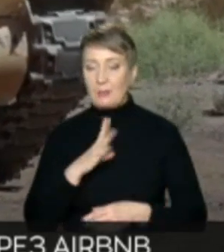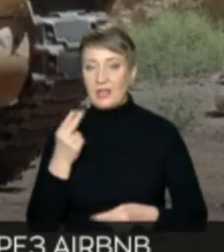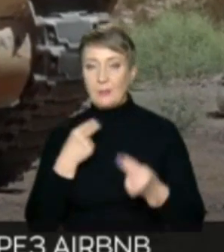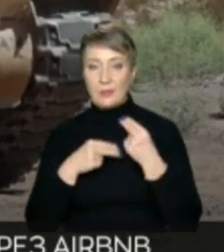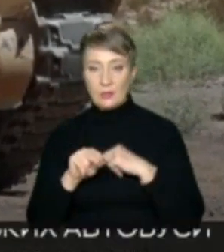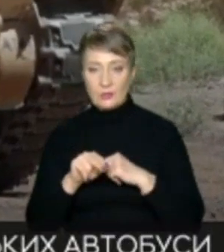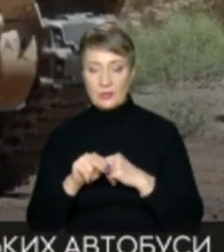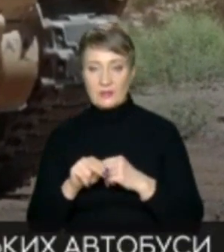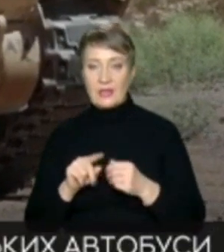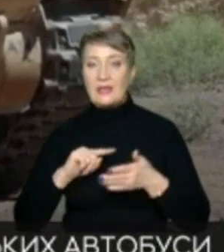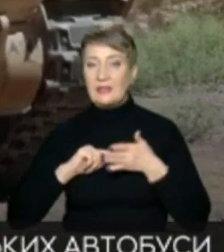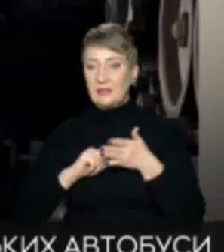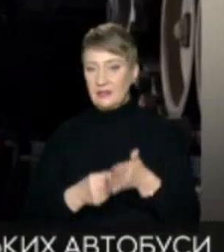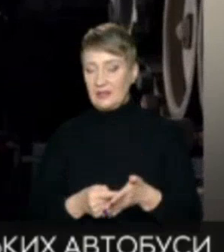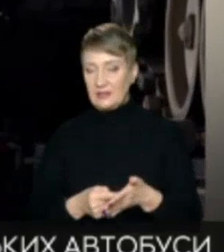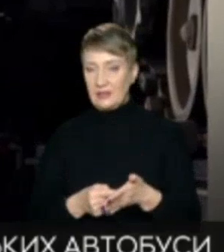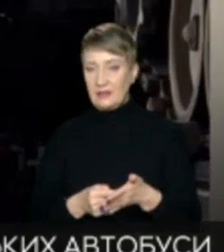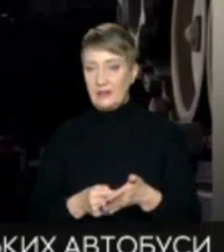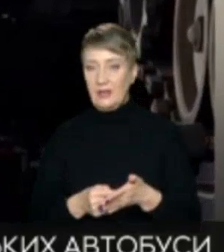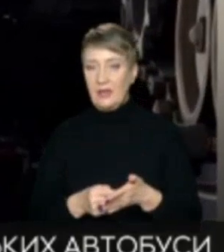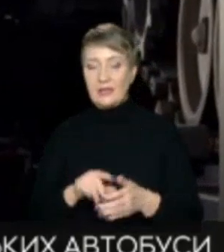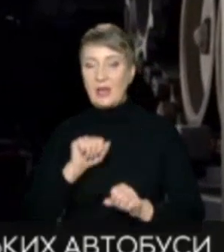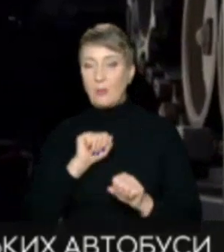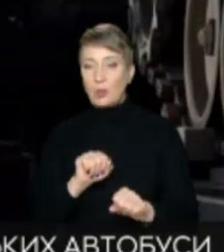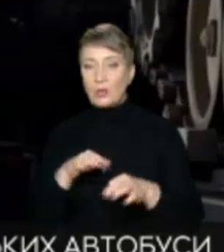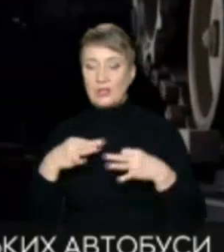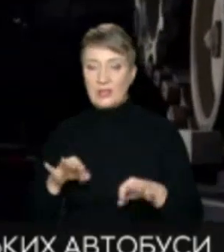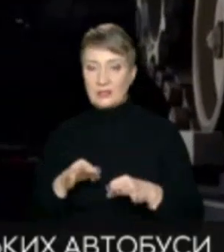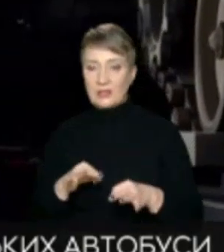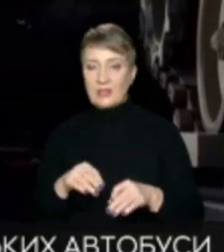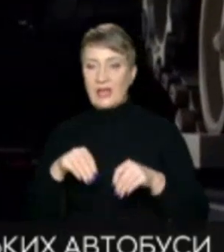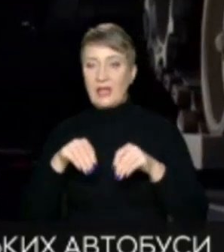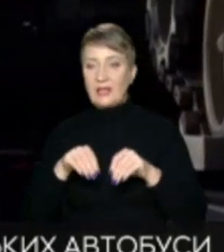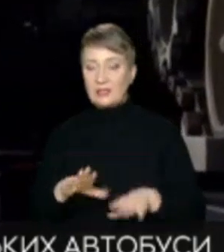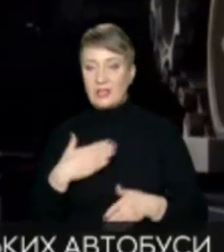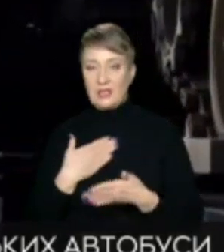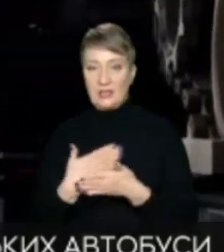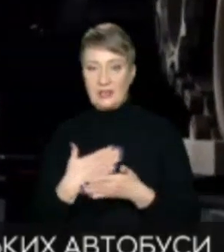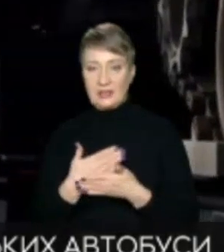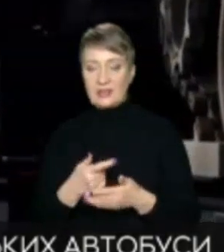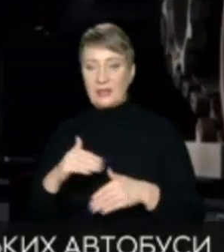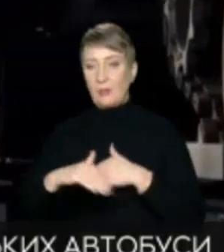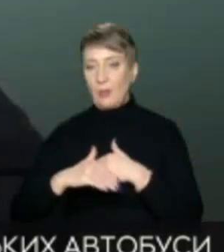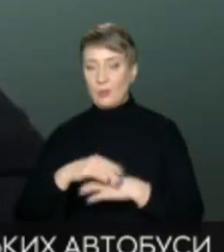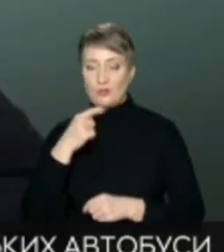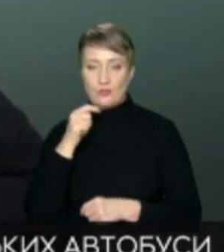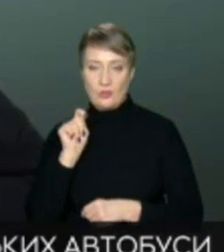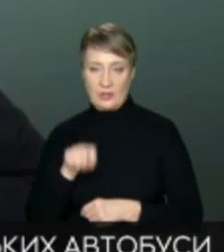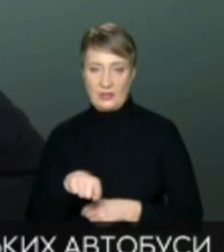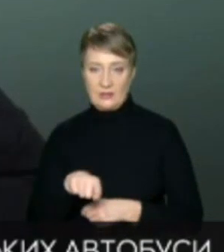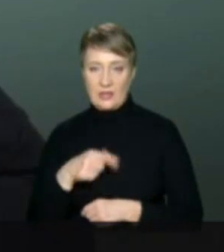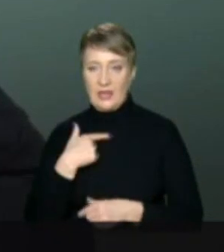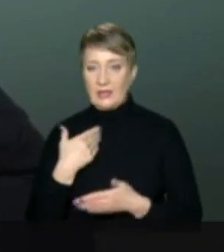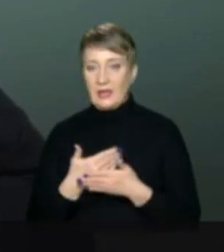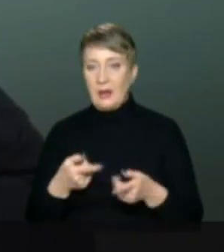являются именно БМП, а не бронетранспортерами. Но, видимо, решили все равно поставить именно напрямую Украине сразу. Я так полагаю,